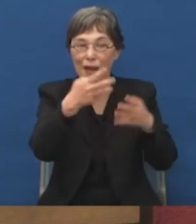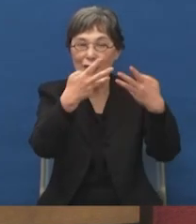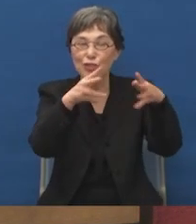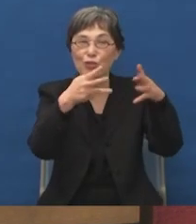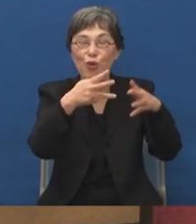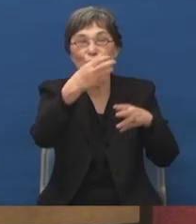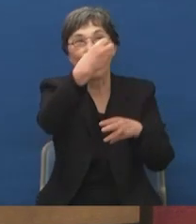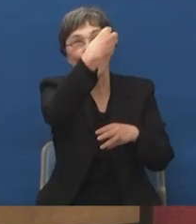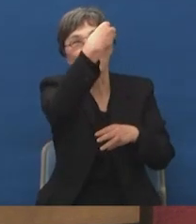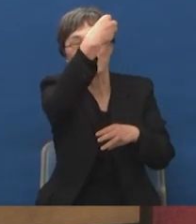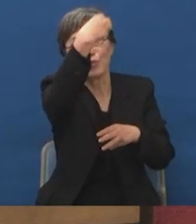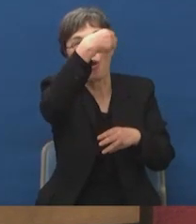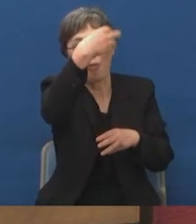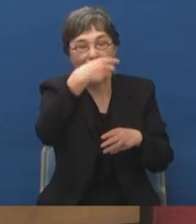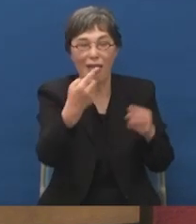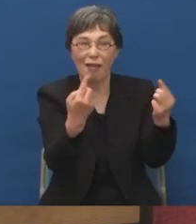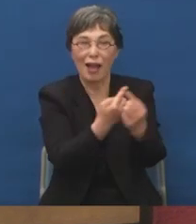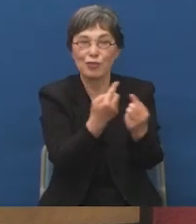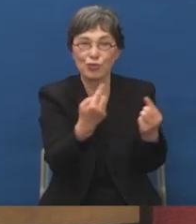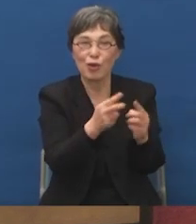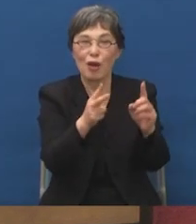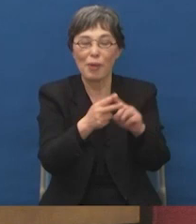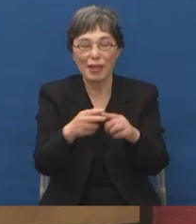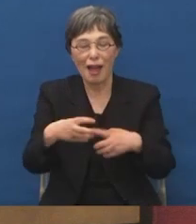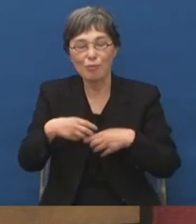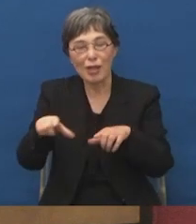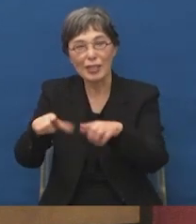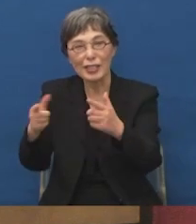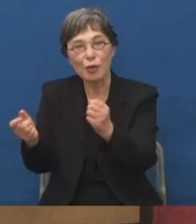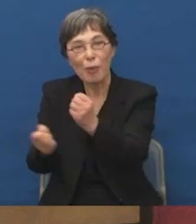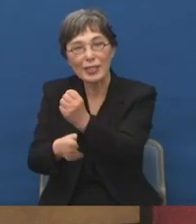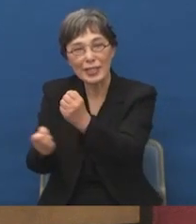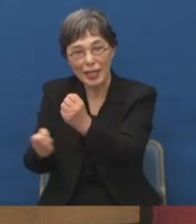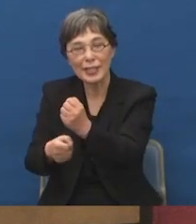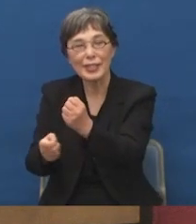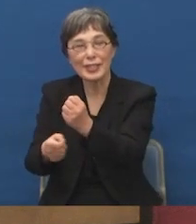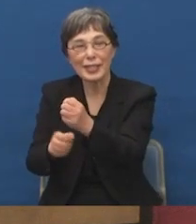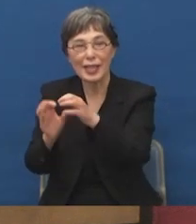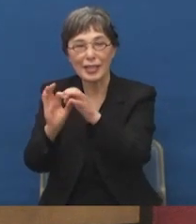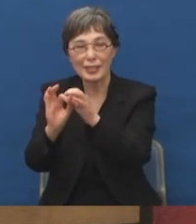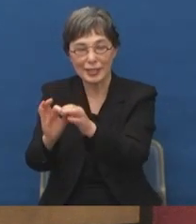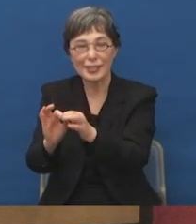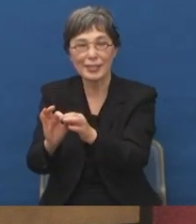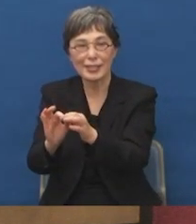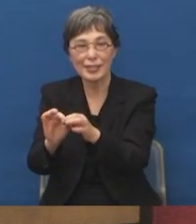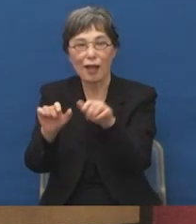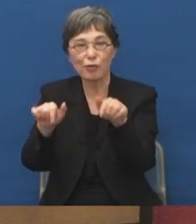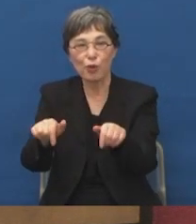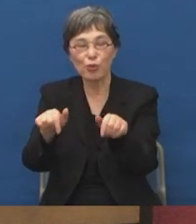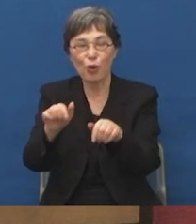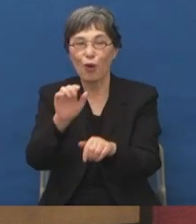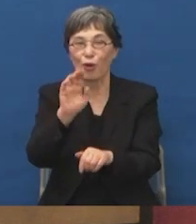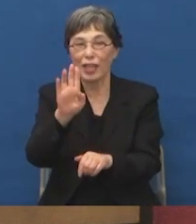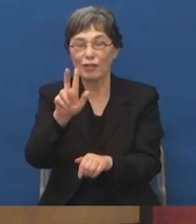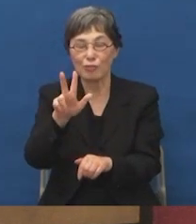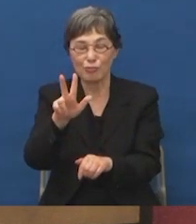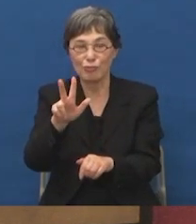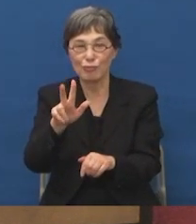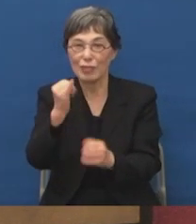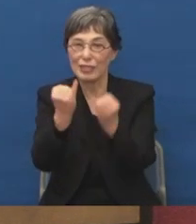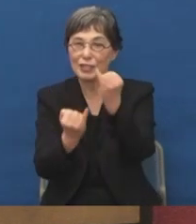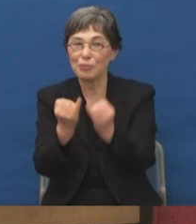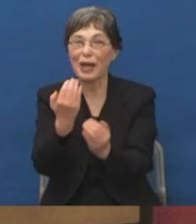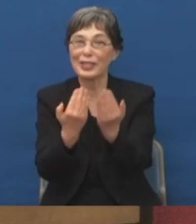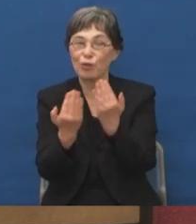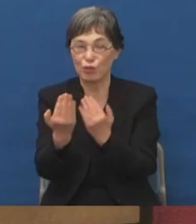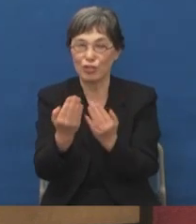照明設備改修及び危険木の伐採に並びに、京都ケルン姉妹都市提携60